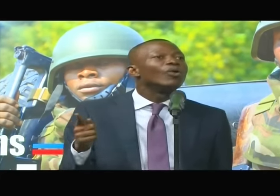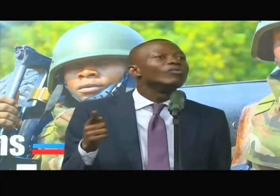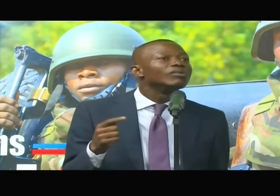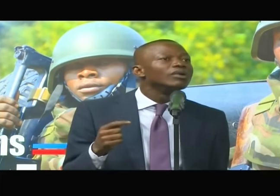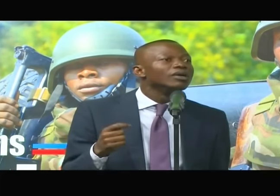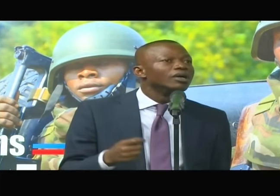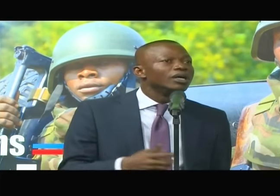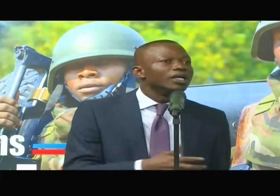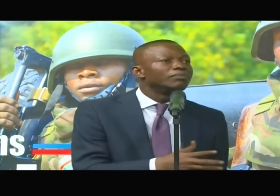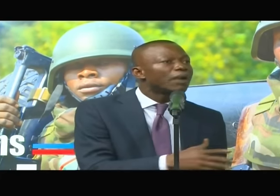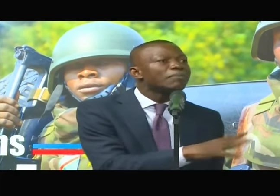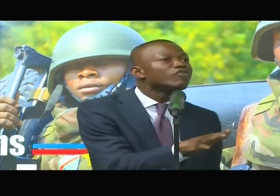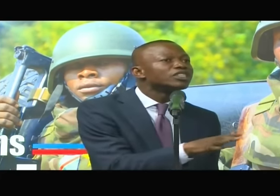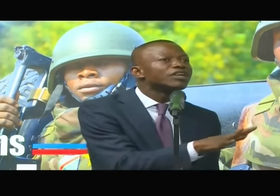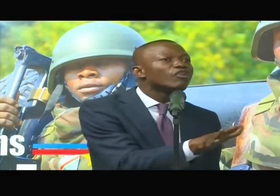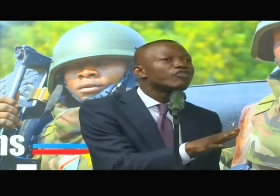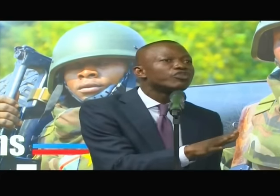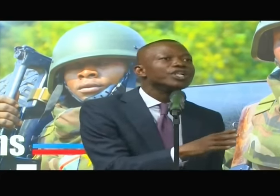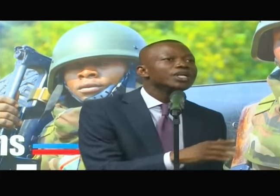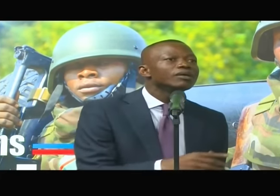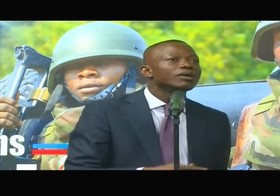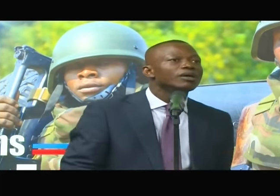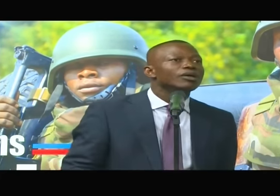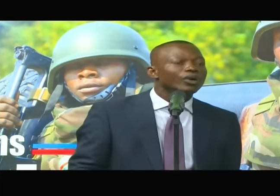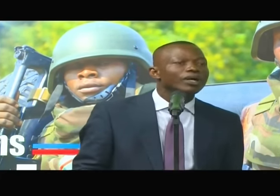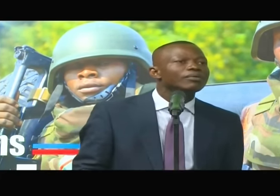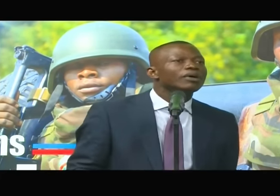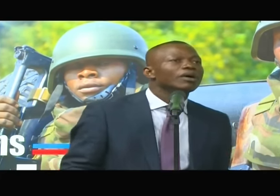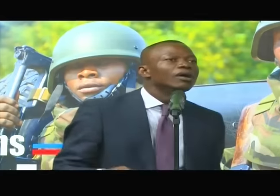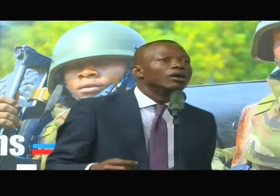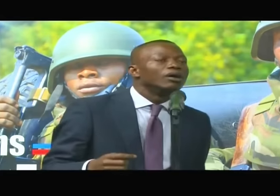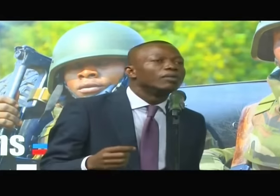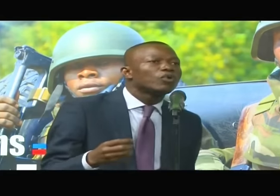désachétisation. Et parmi vos efforts fournis, oui,